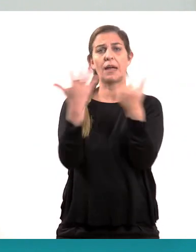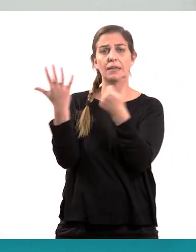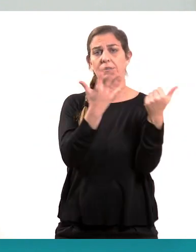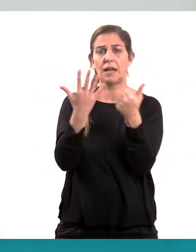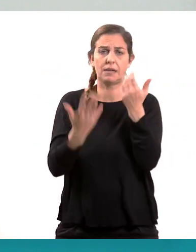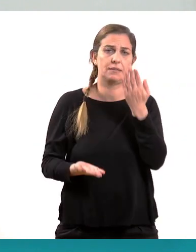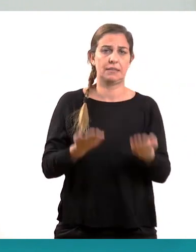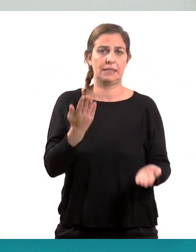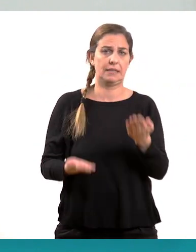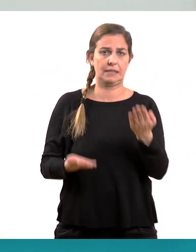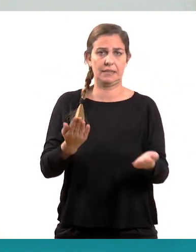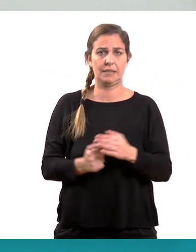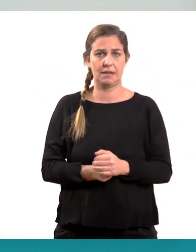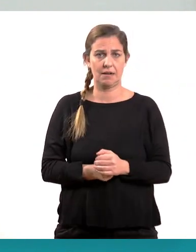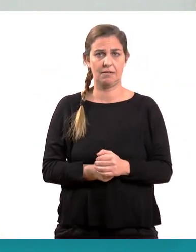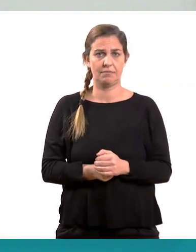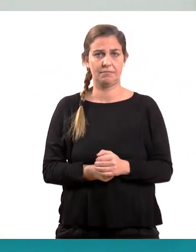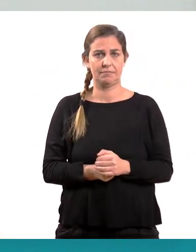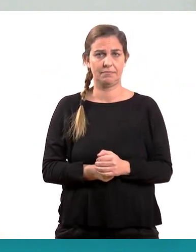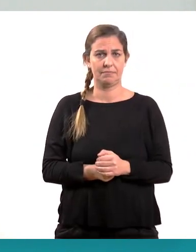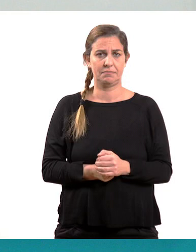2.966 κιλά. Ούτε καν τριστόνι.